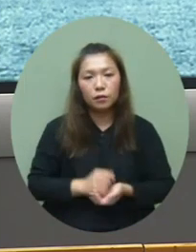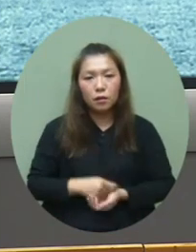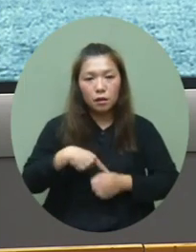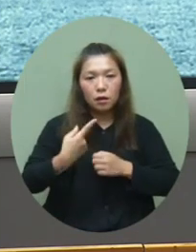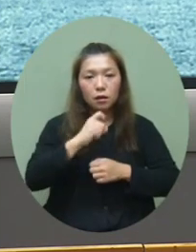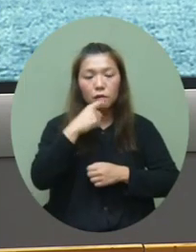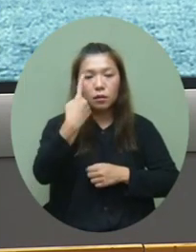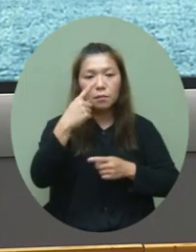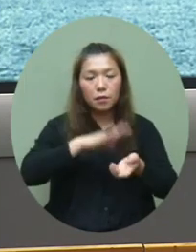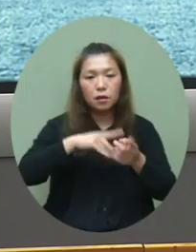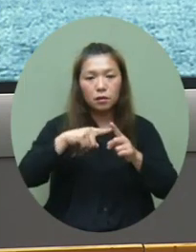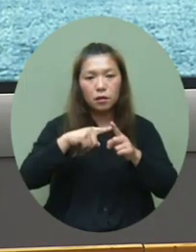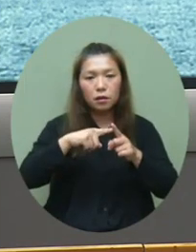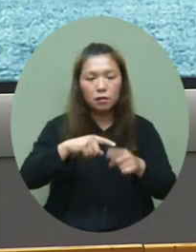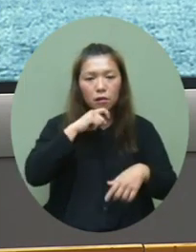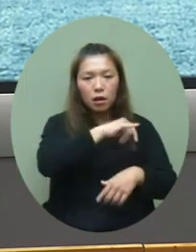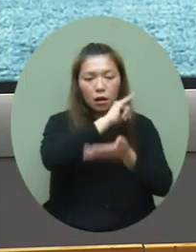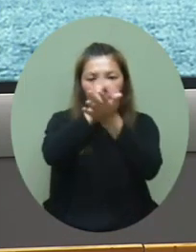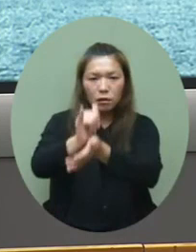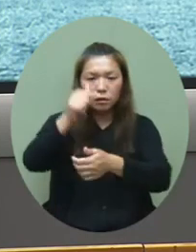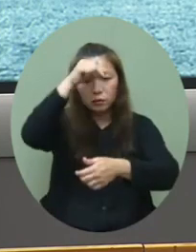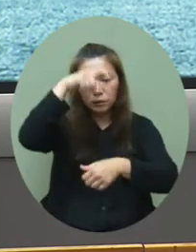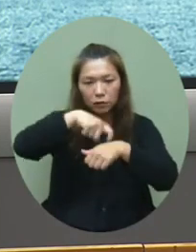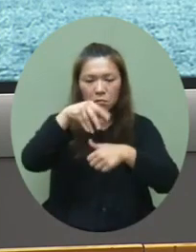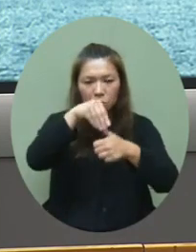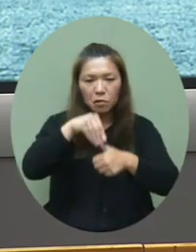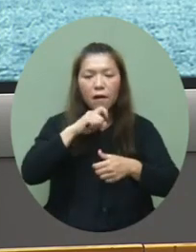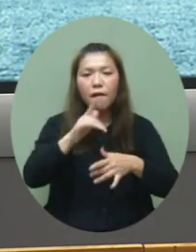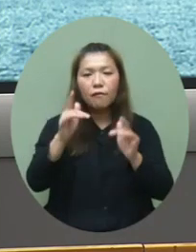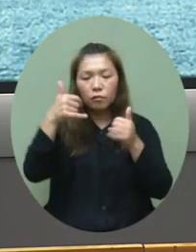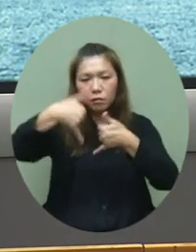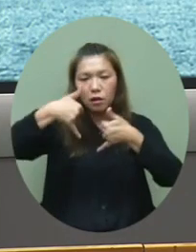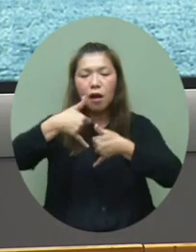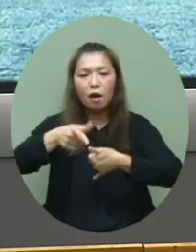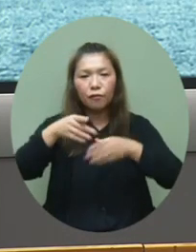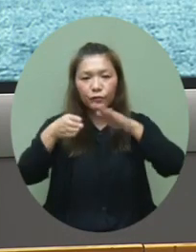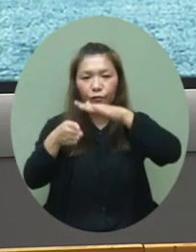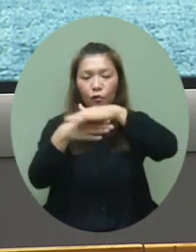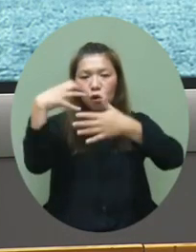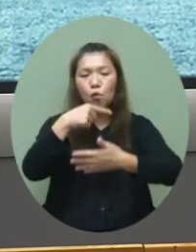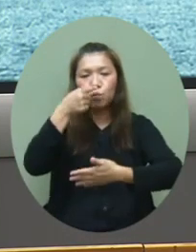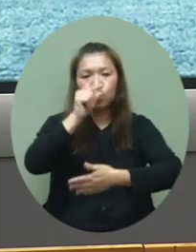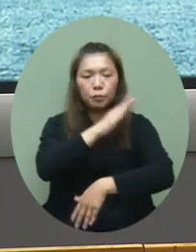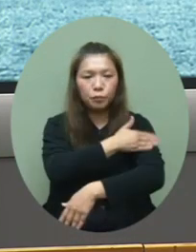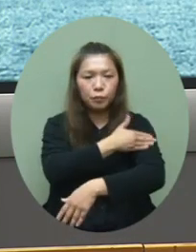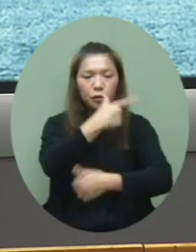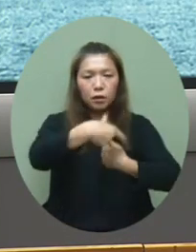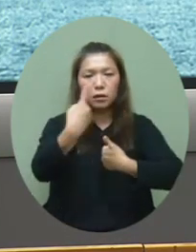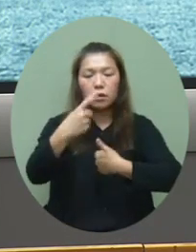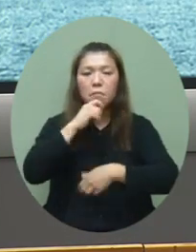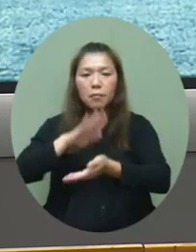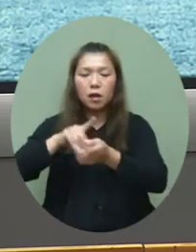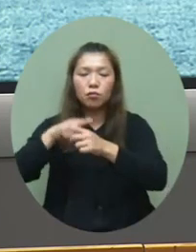外有1名嘅病人係經入院篩查發現確診，1名嘅同房病人或者員工係列為密切接觸者，員工新